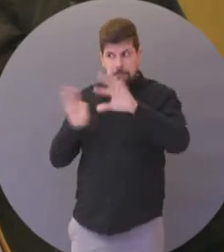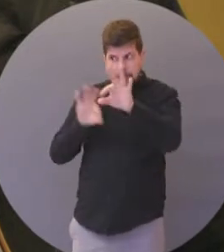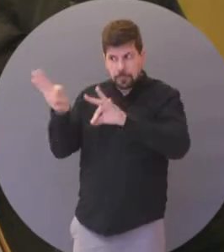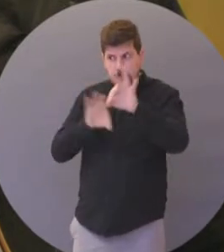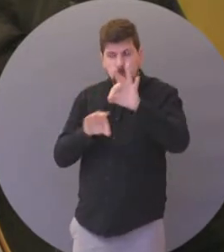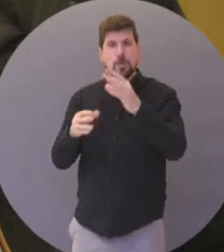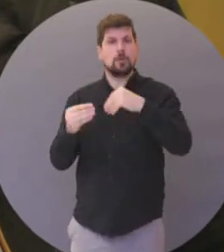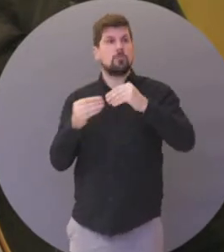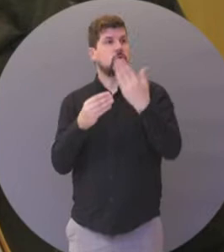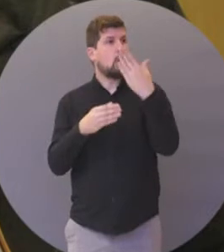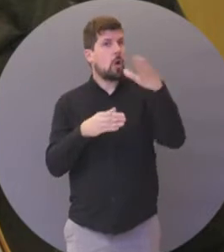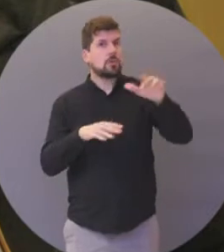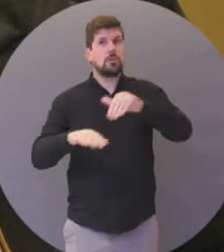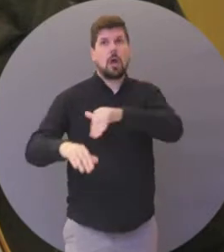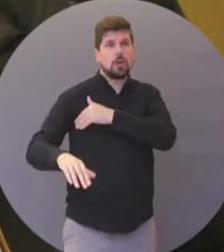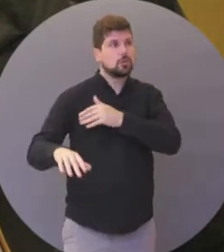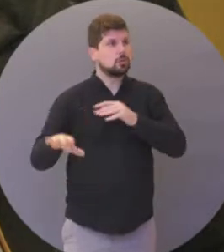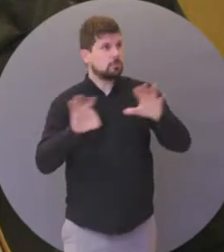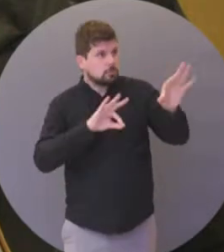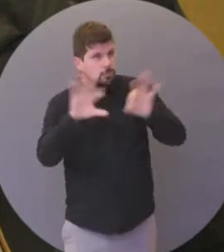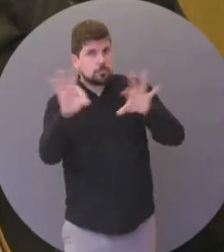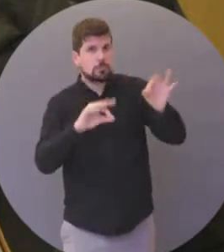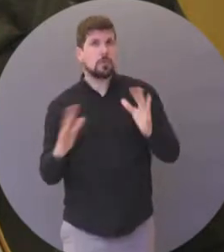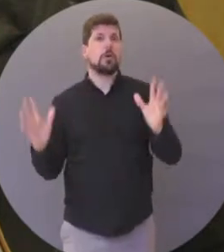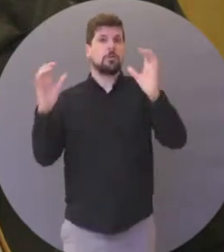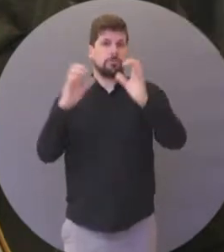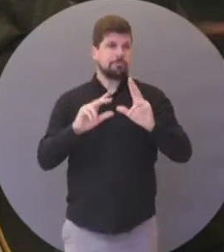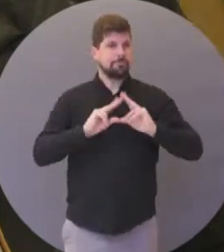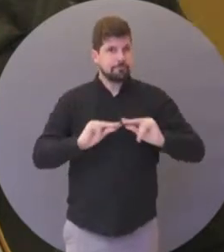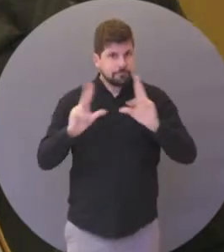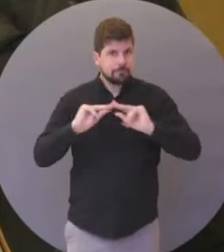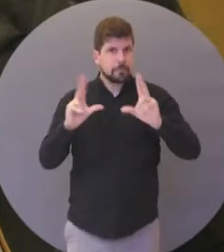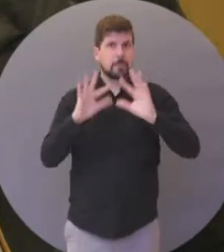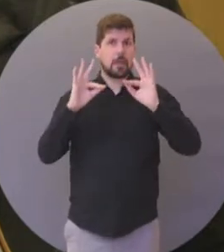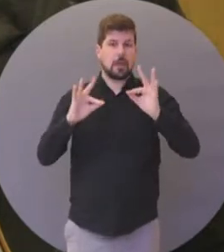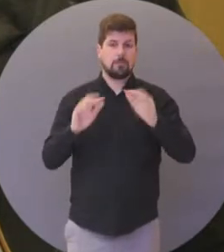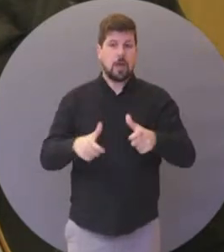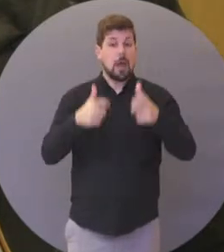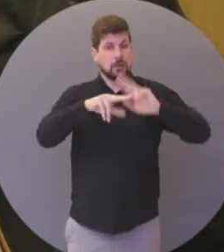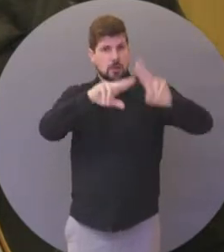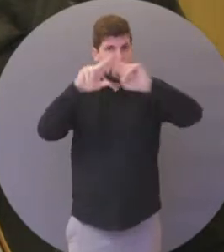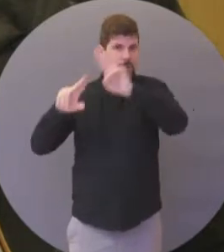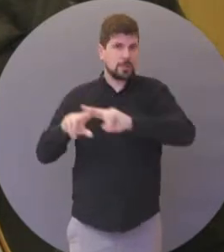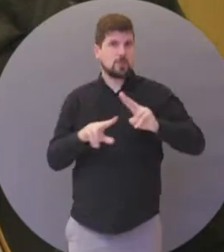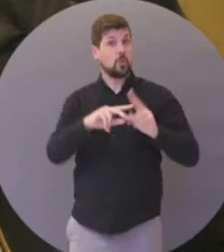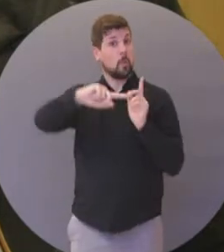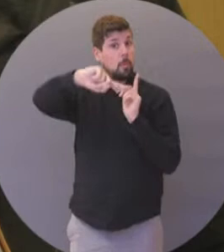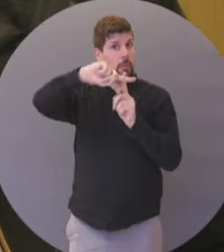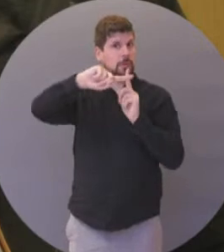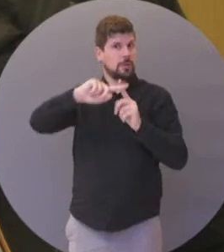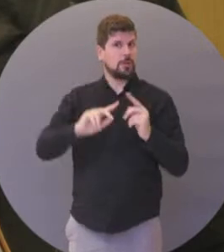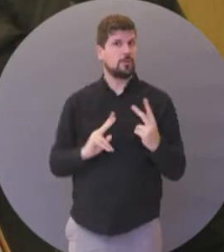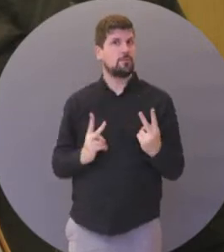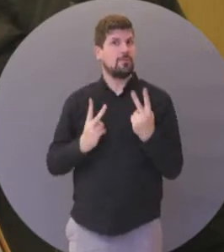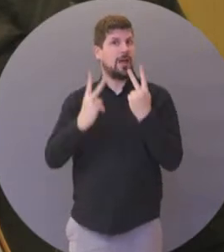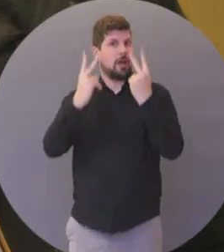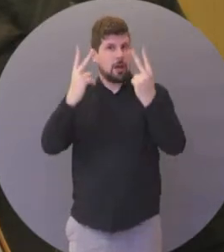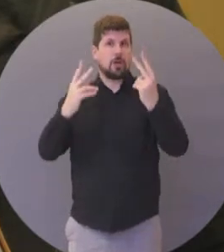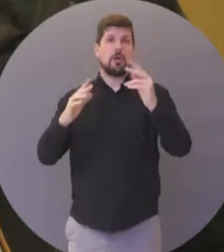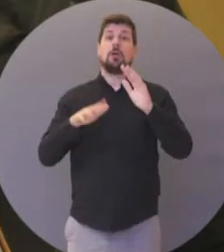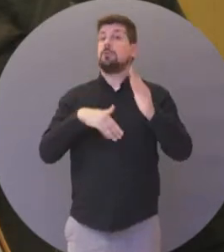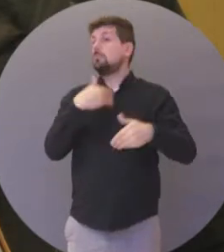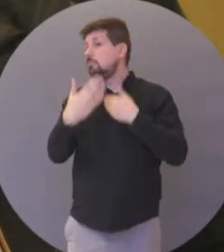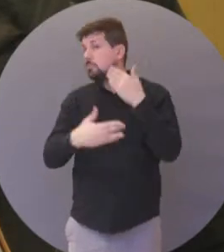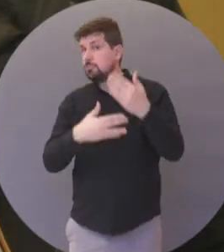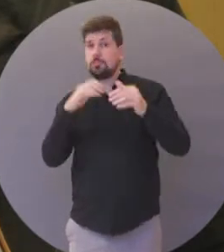opérateurs pour les sensibiliser au mode de construction vertueux qui permettent aussi de pouvoir rester